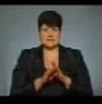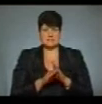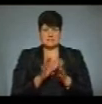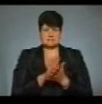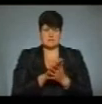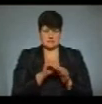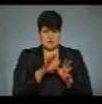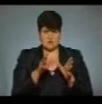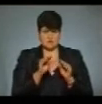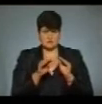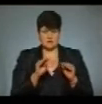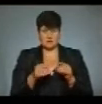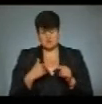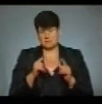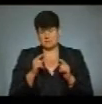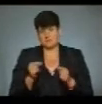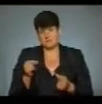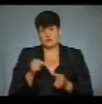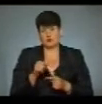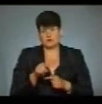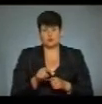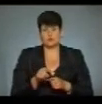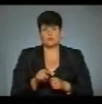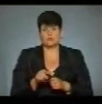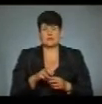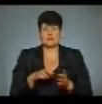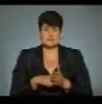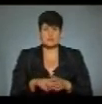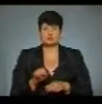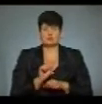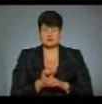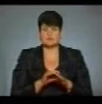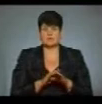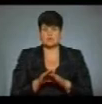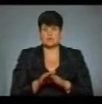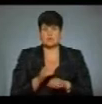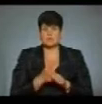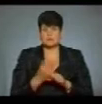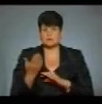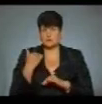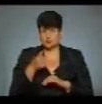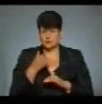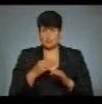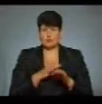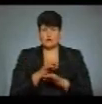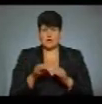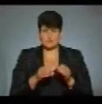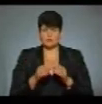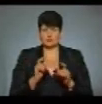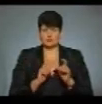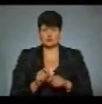ми, відповідно до їхнього листа, призупинили виконання робіт. Минулого року проєктному інституту